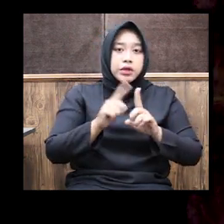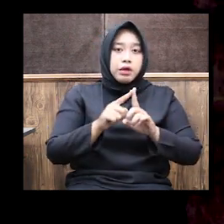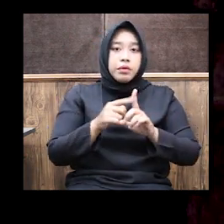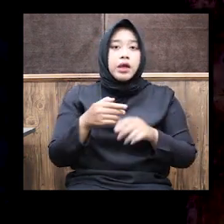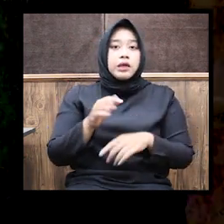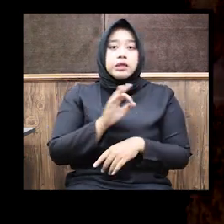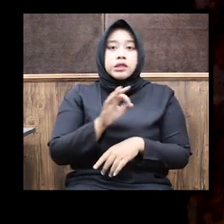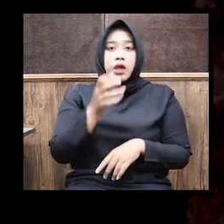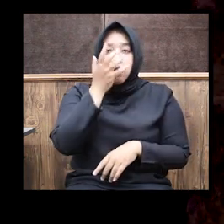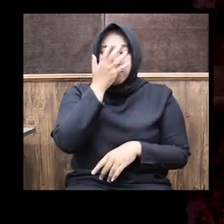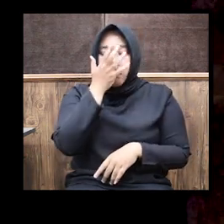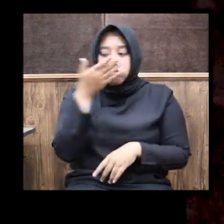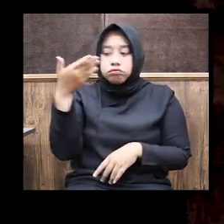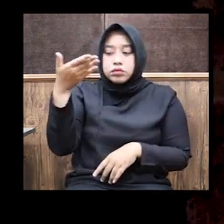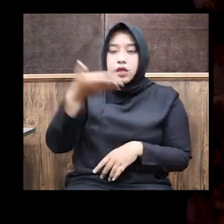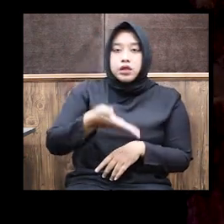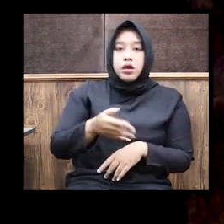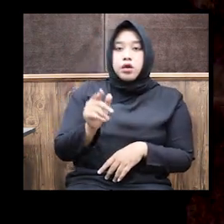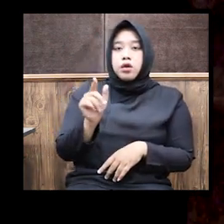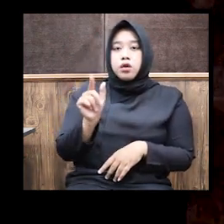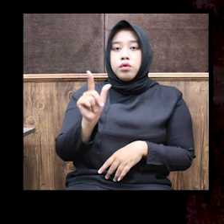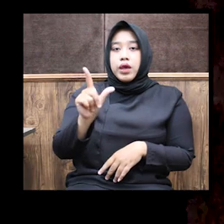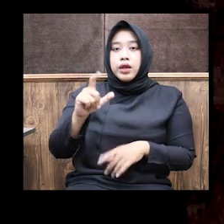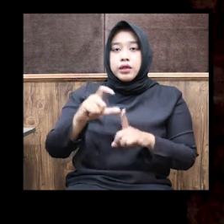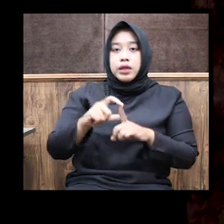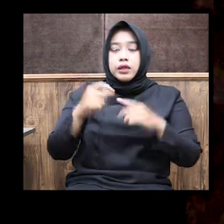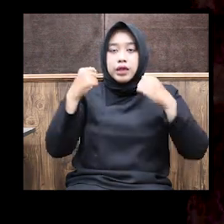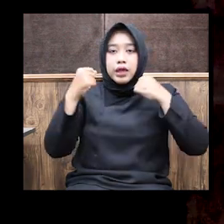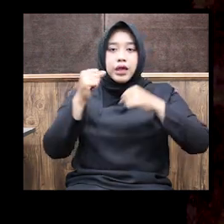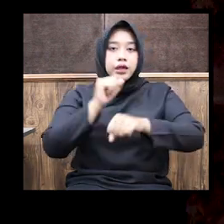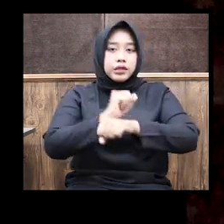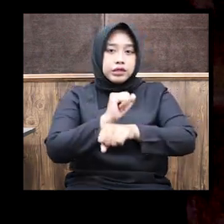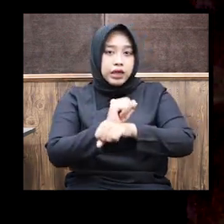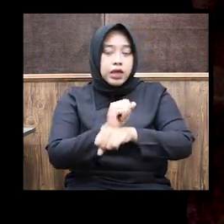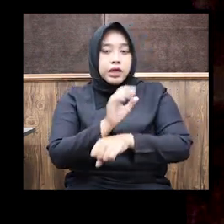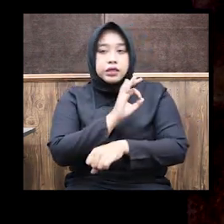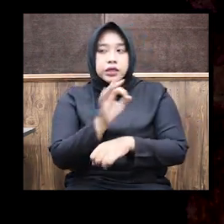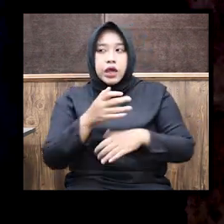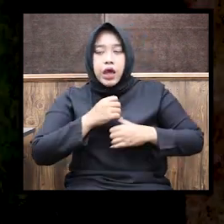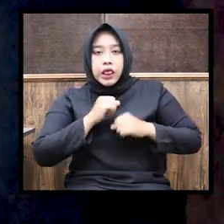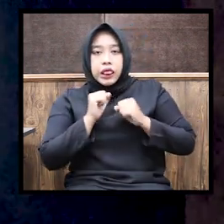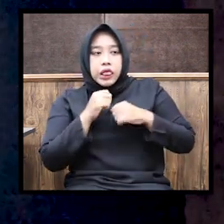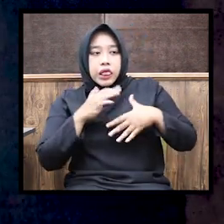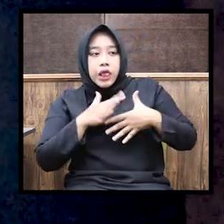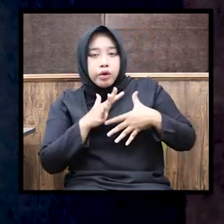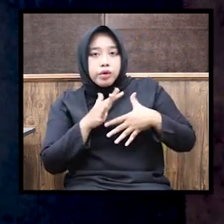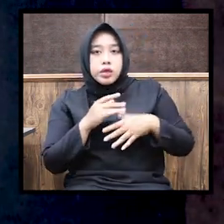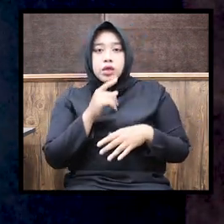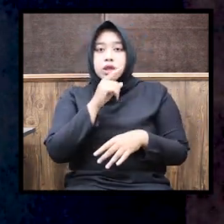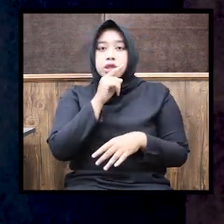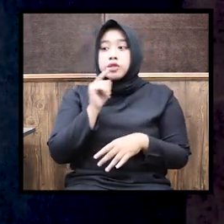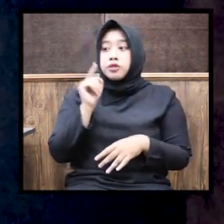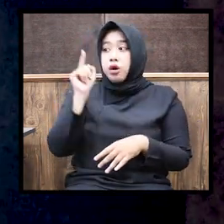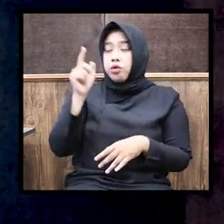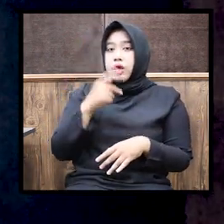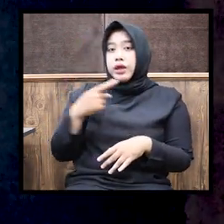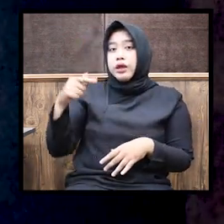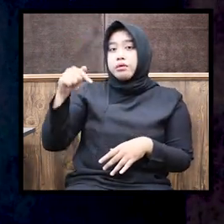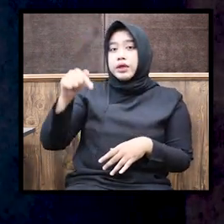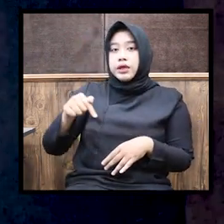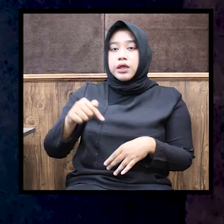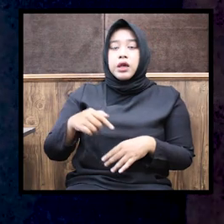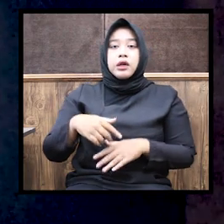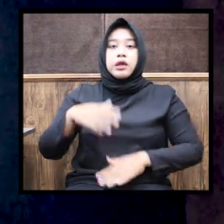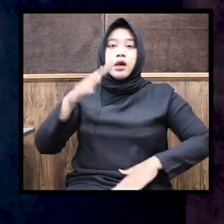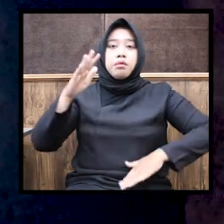kami ke unit layanan distabilitas pindang ketenerjaan jangan sungkan jangan takut Insyaallah kami ee